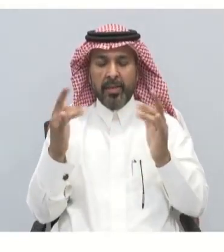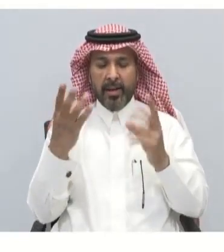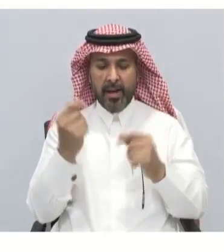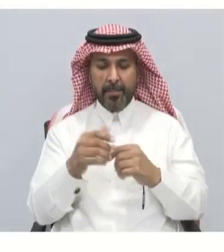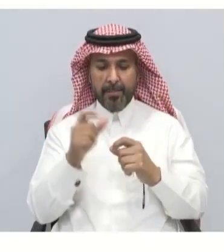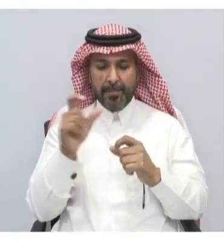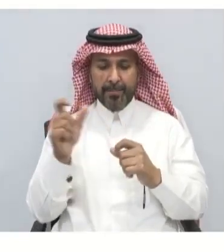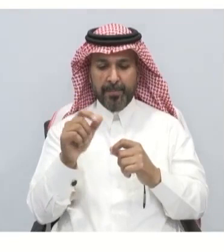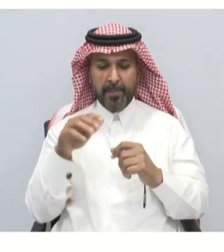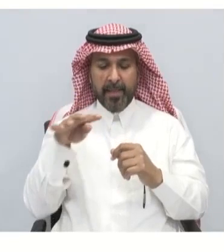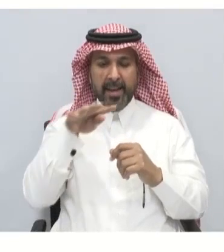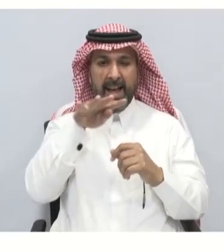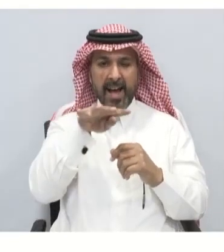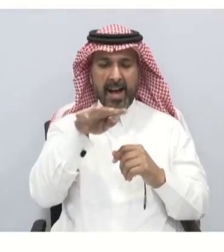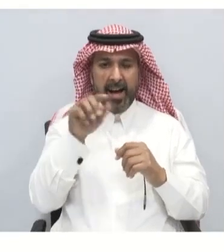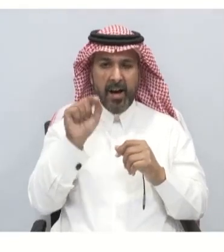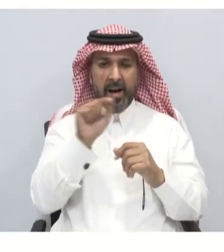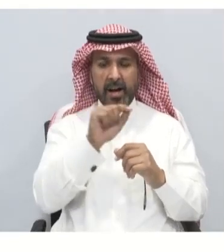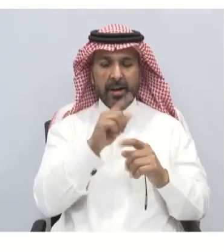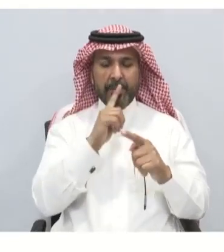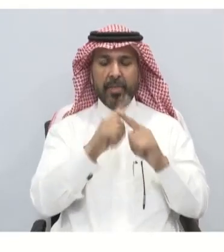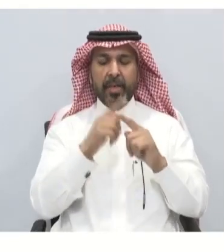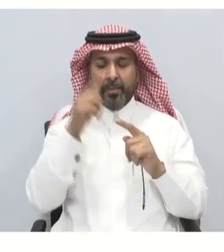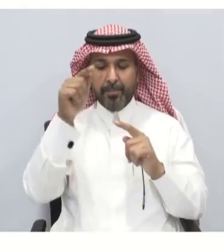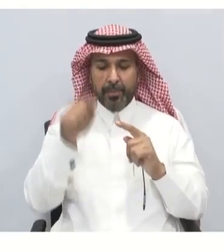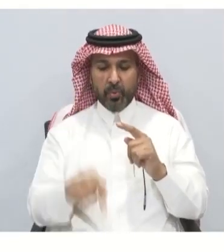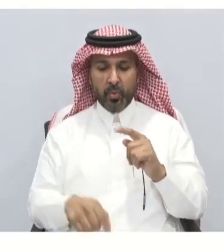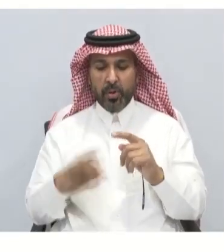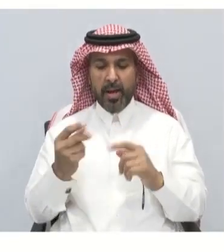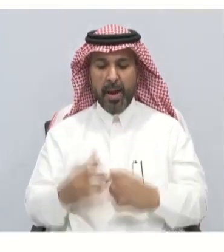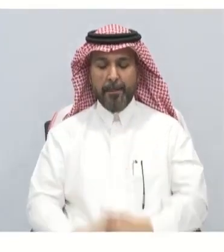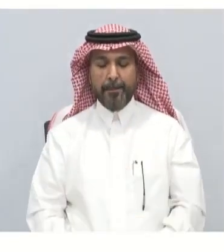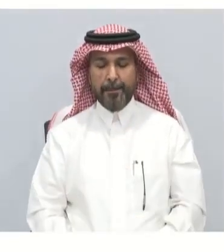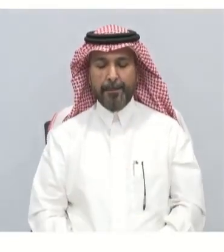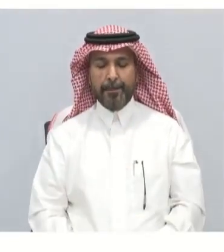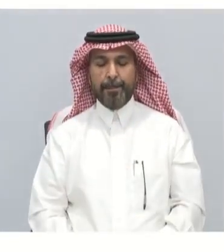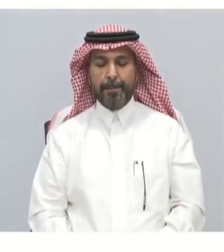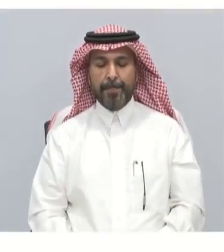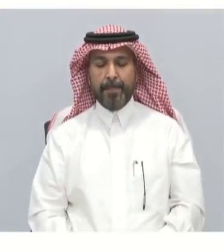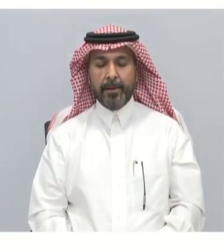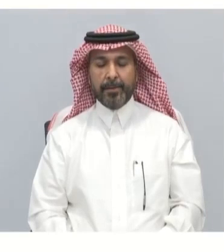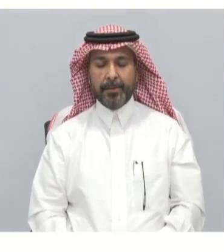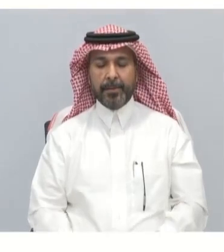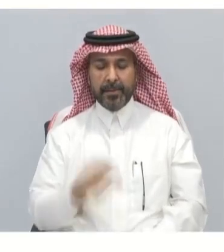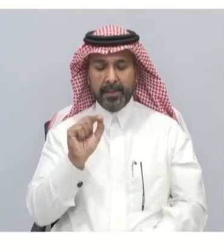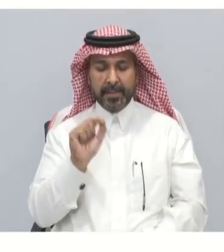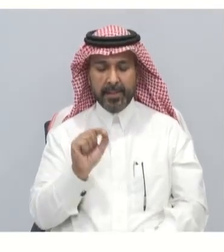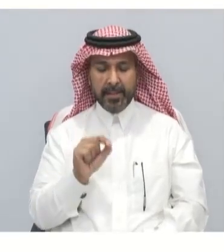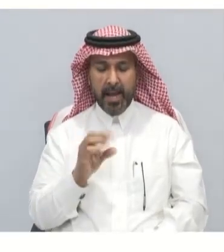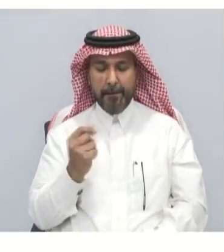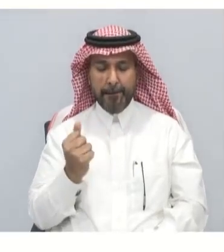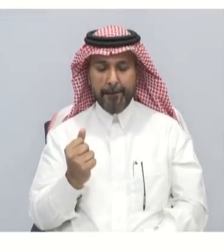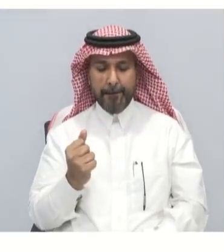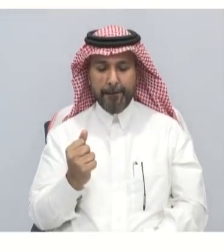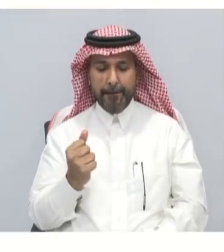3 4 في الطول لو عدينا 1 2 3 4 5 6 7 8 9 10 11 12 راح